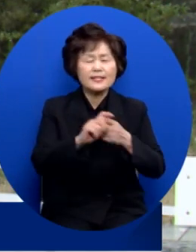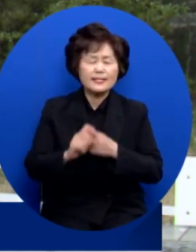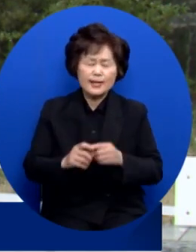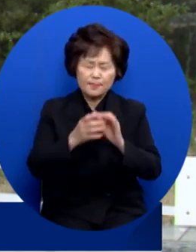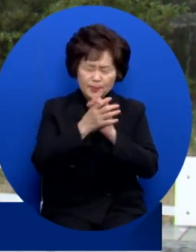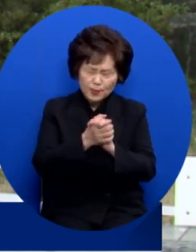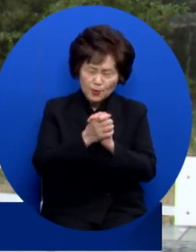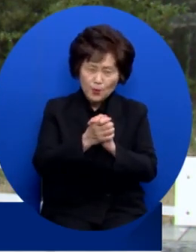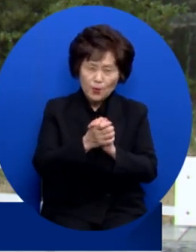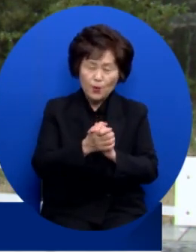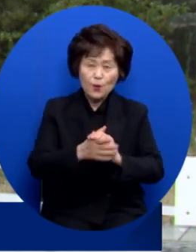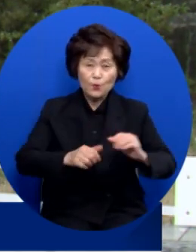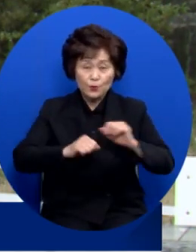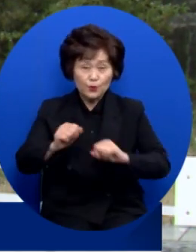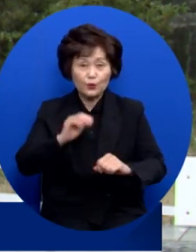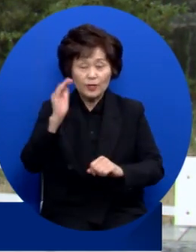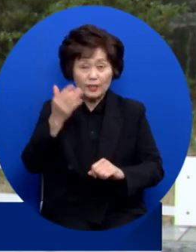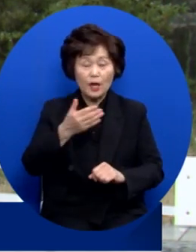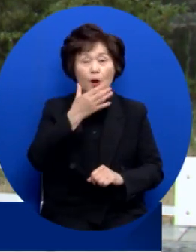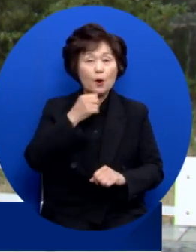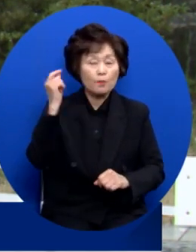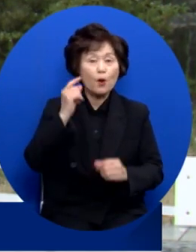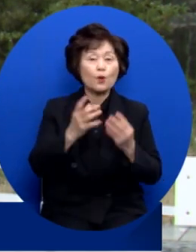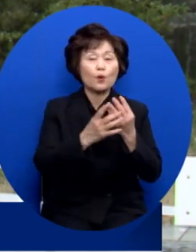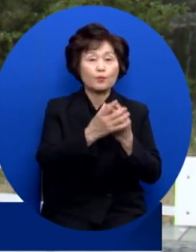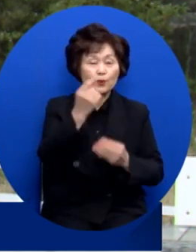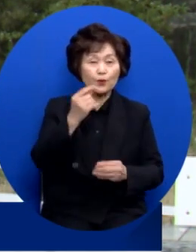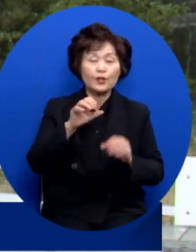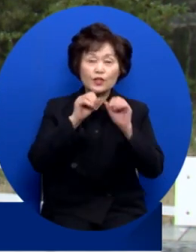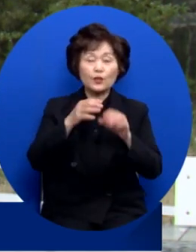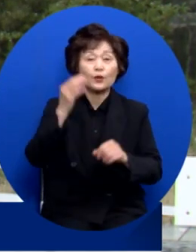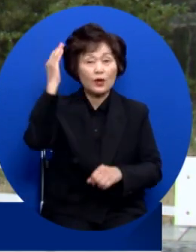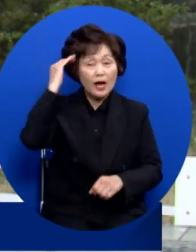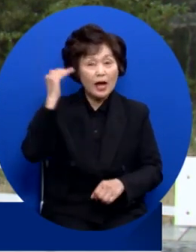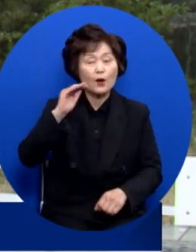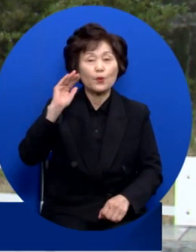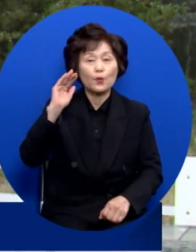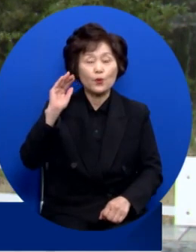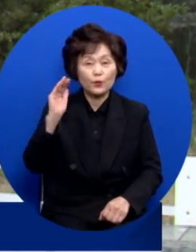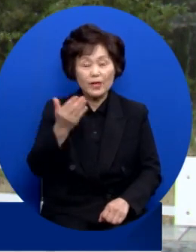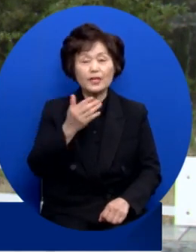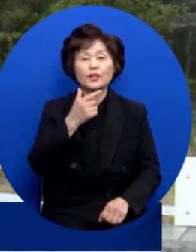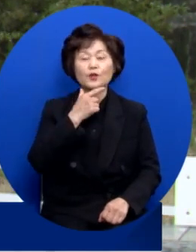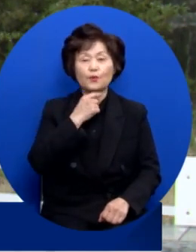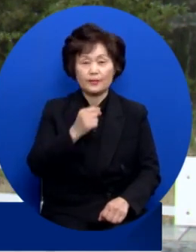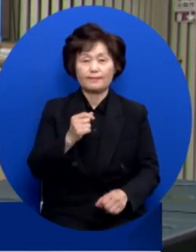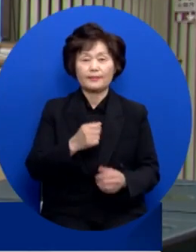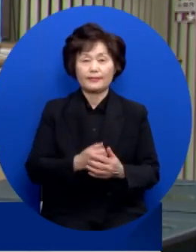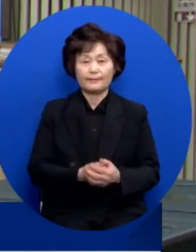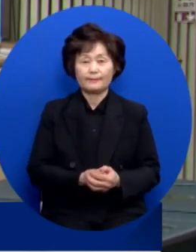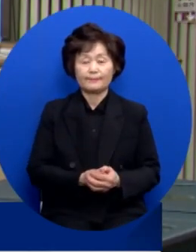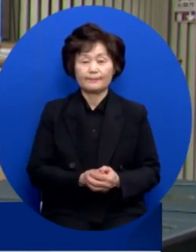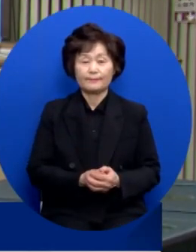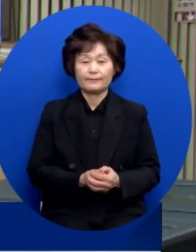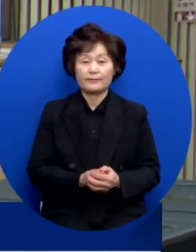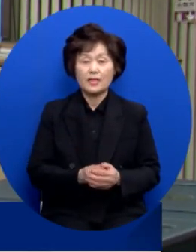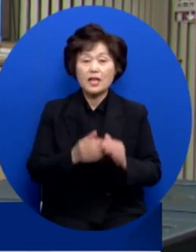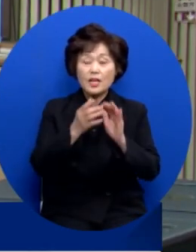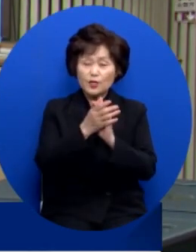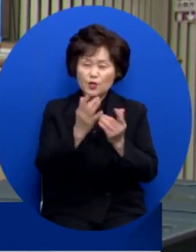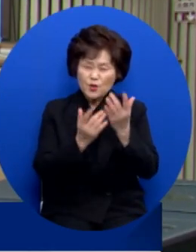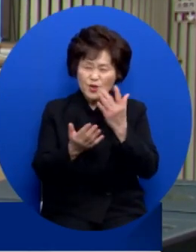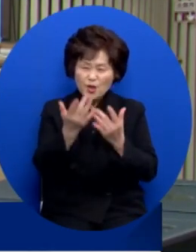운동이 일어나 복음 통일한국과 선교한국이 되는 도화선이 되기를 간절히 소망합니다. 기도의